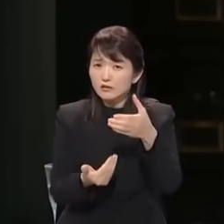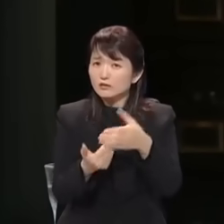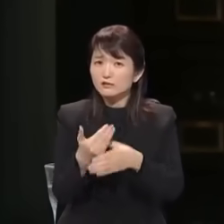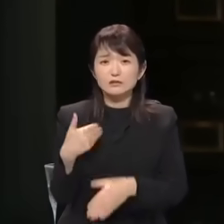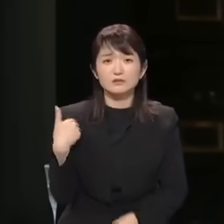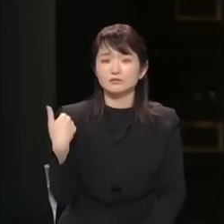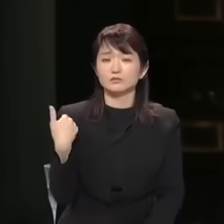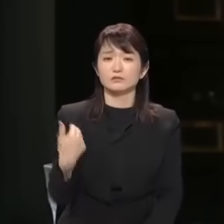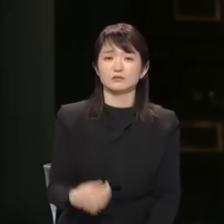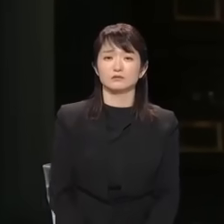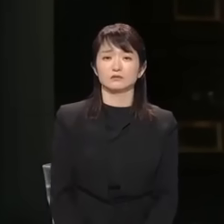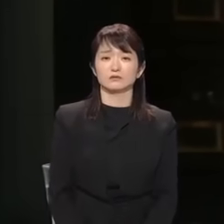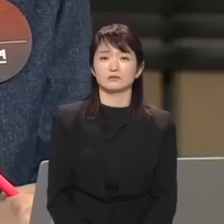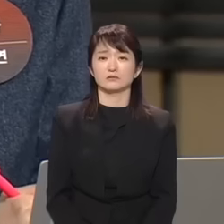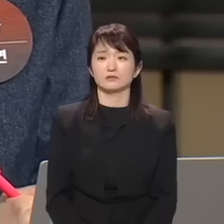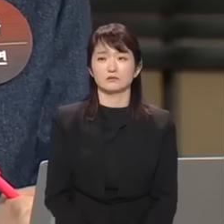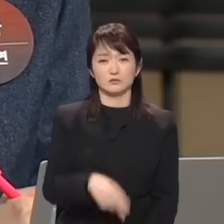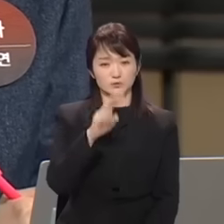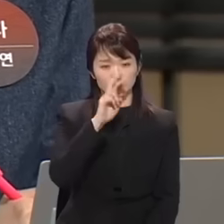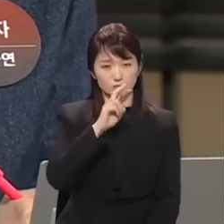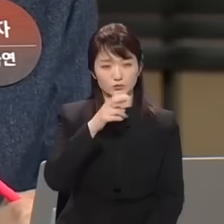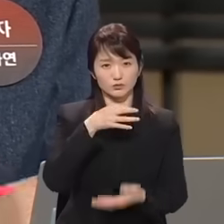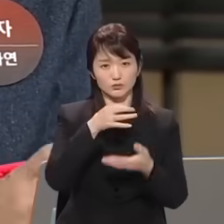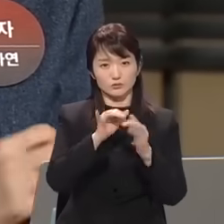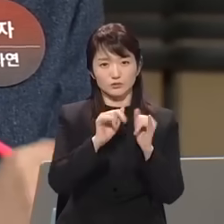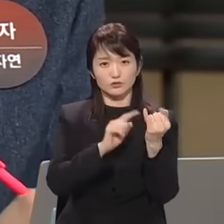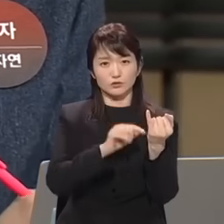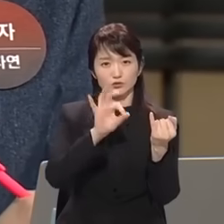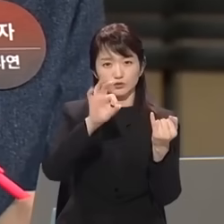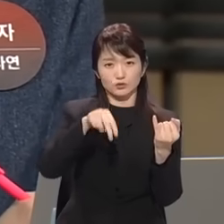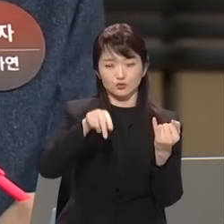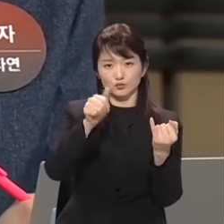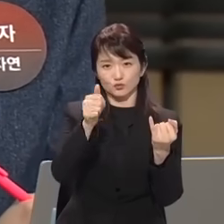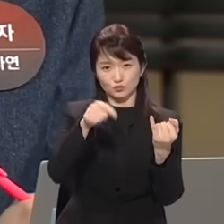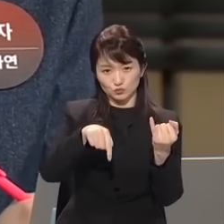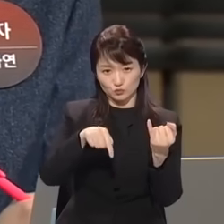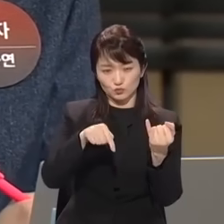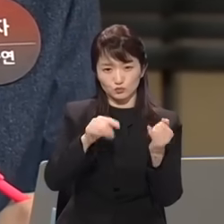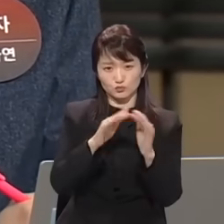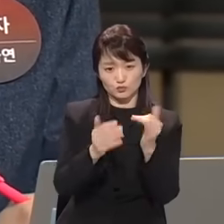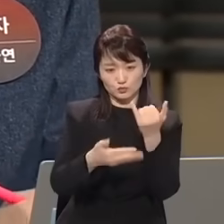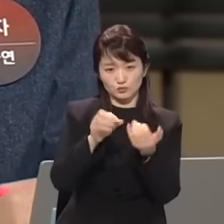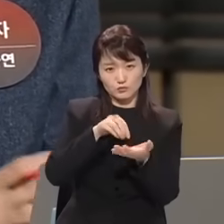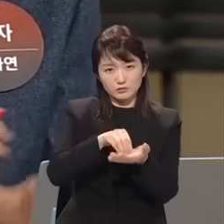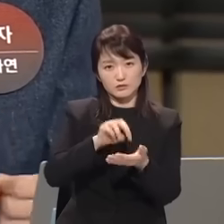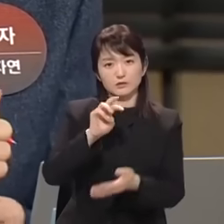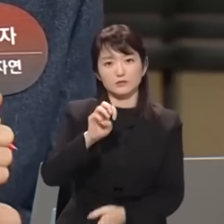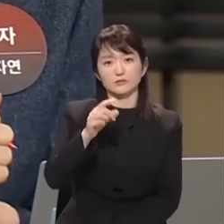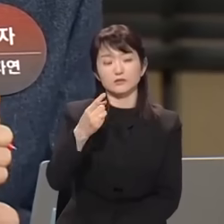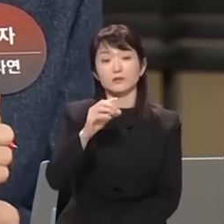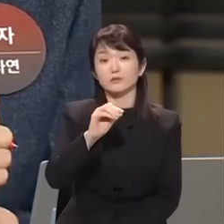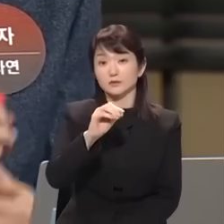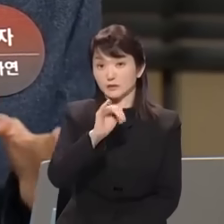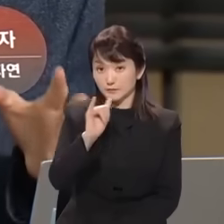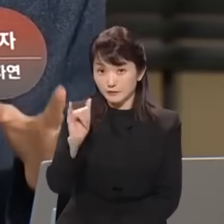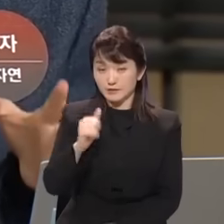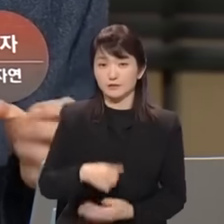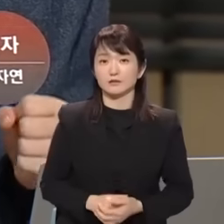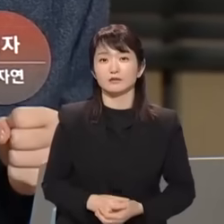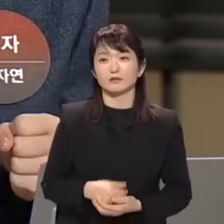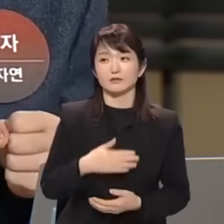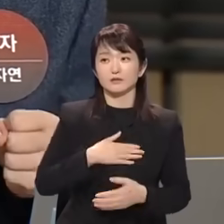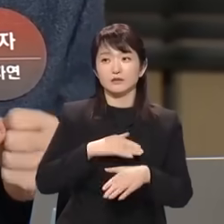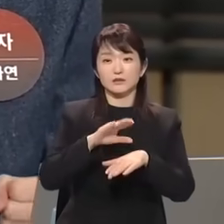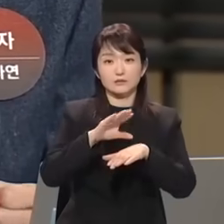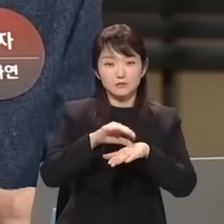겁니다네이 싱어송 라이터 유튜버 유후 있니다 구독자가 31만 명 정도가 되는데 뭐 언젠가 방송하면서 내가 어느 구에